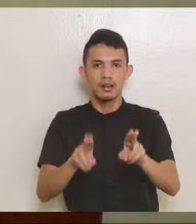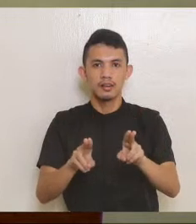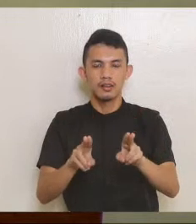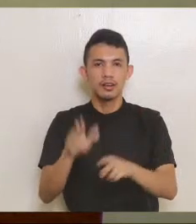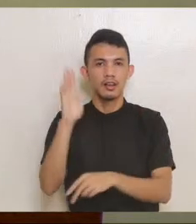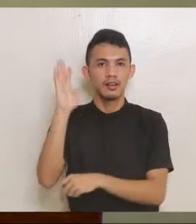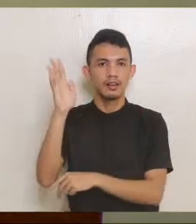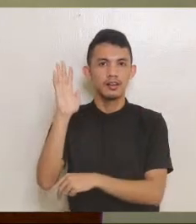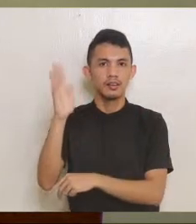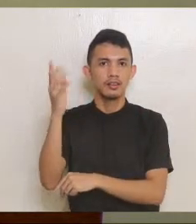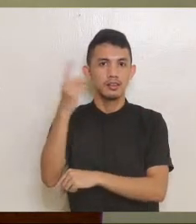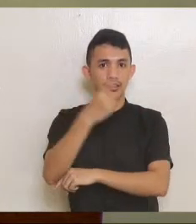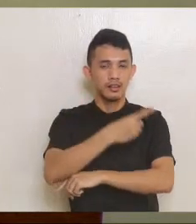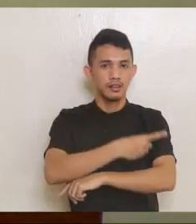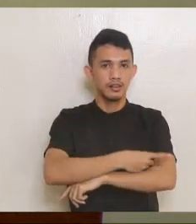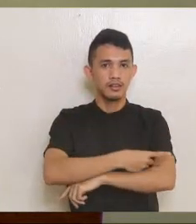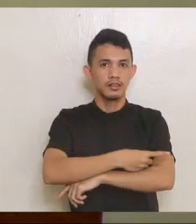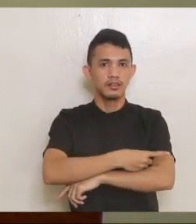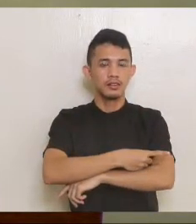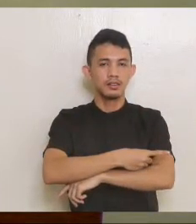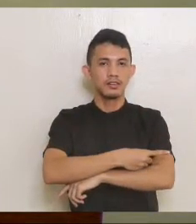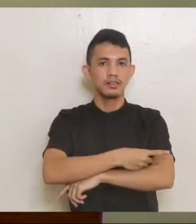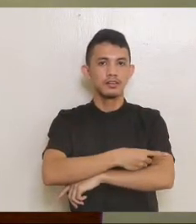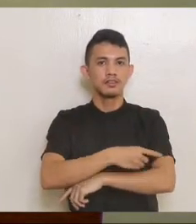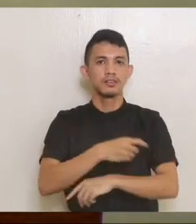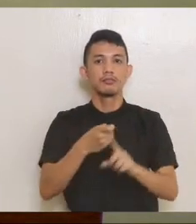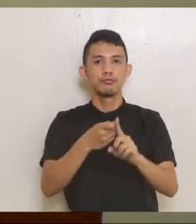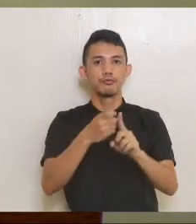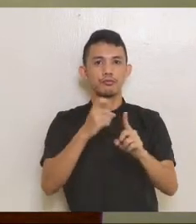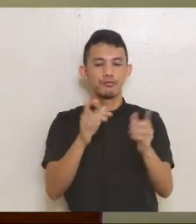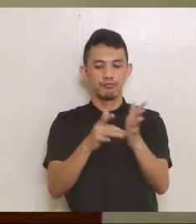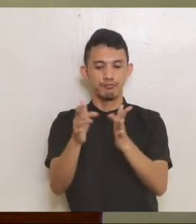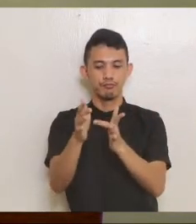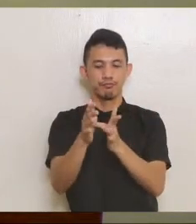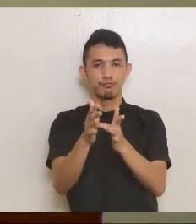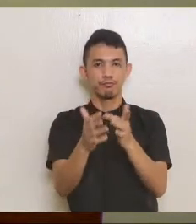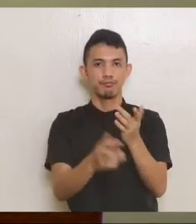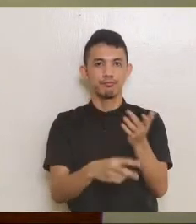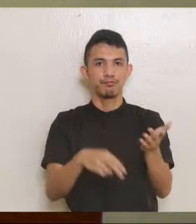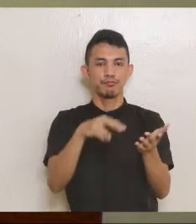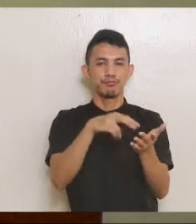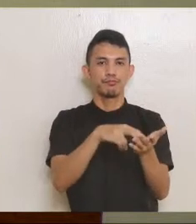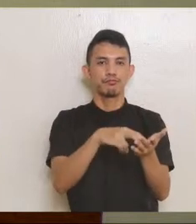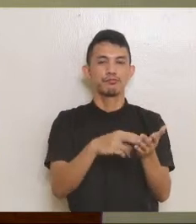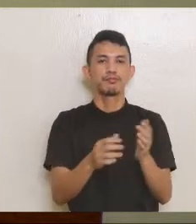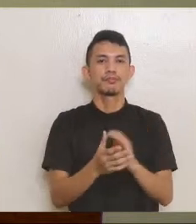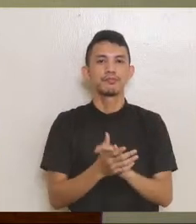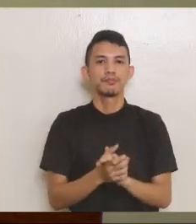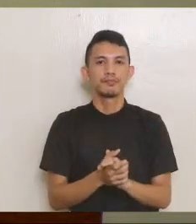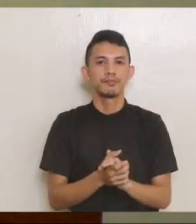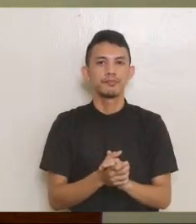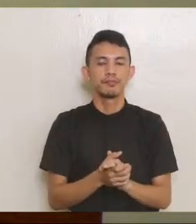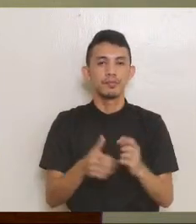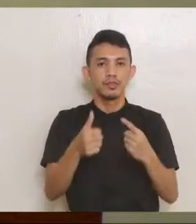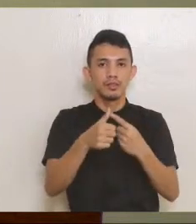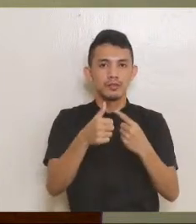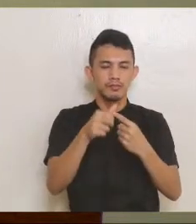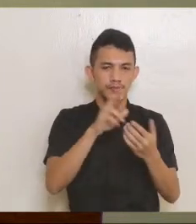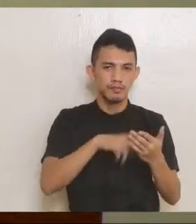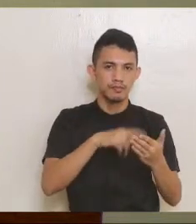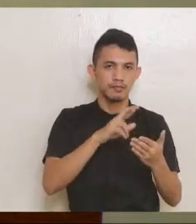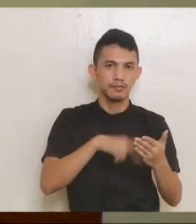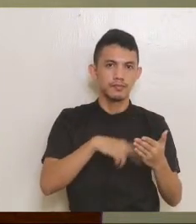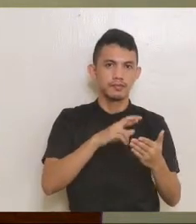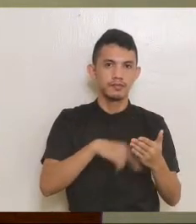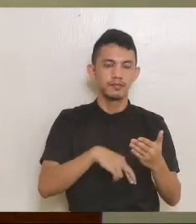Jesus. In our first reading, Luke situates the coming down of the Holy Spirit